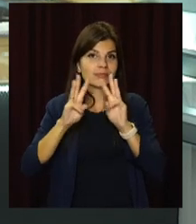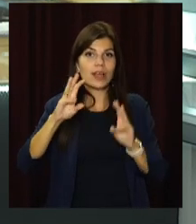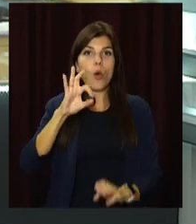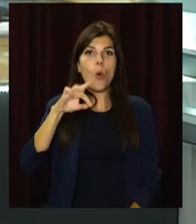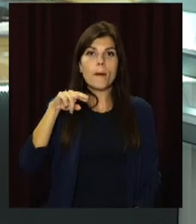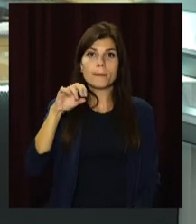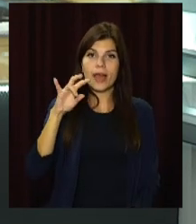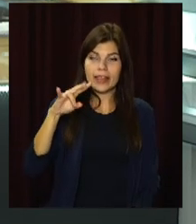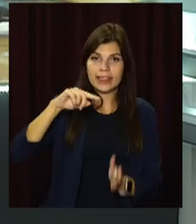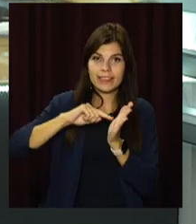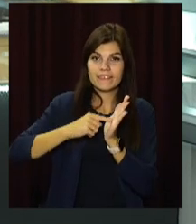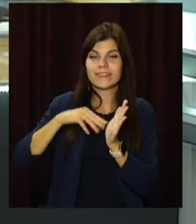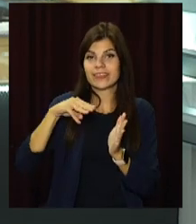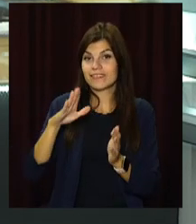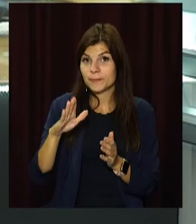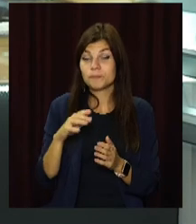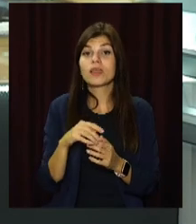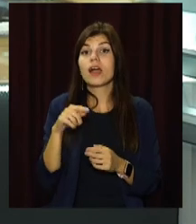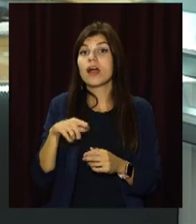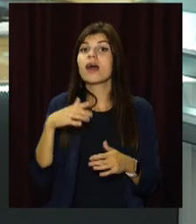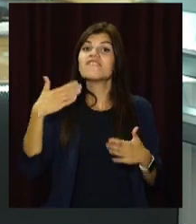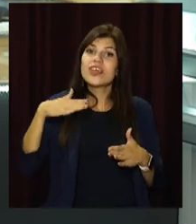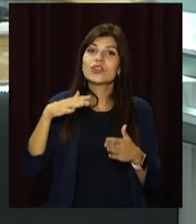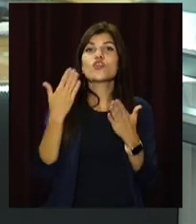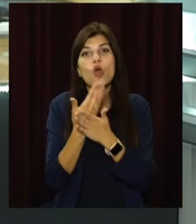сайті opentv.media. Сюжети